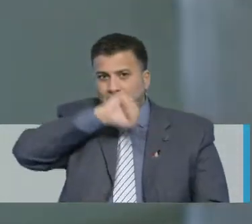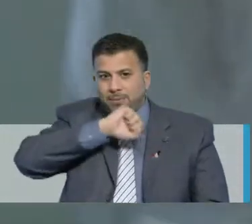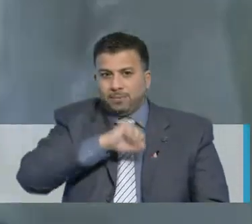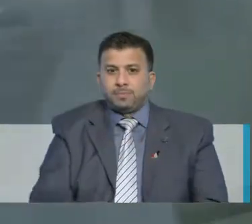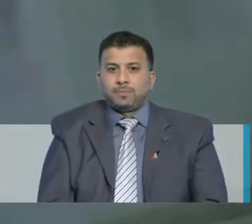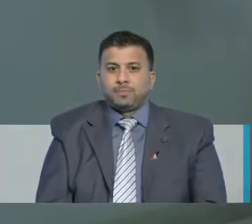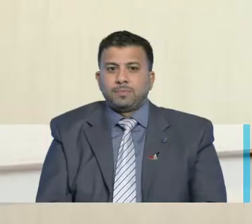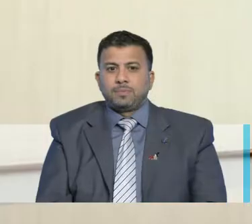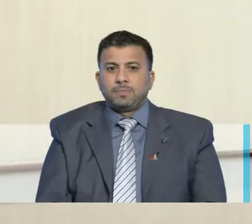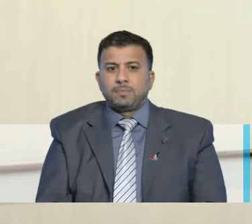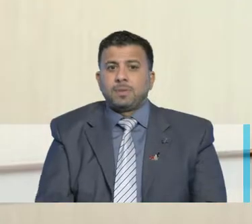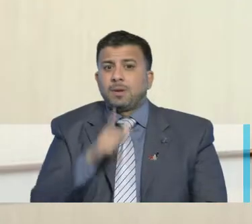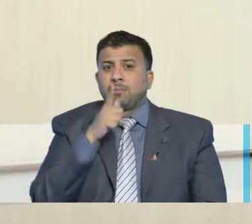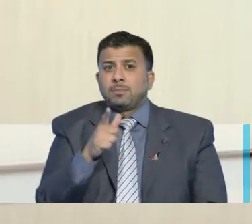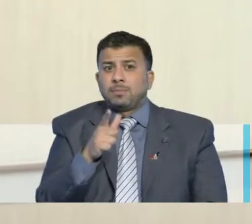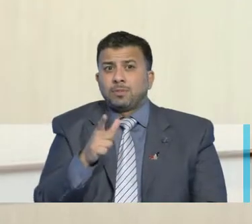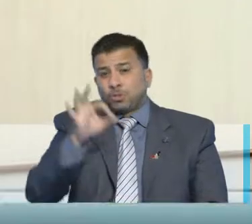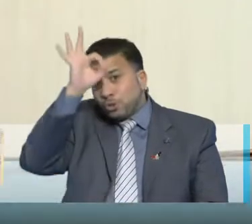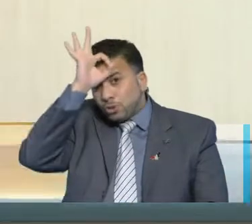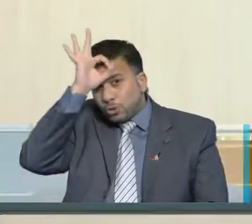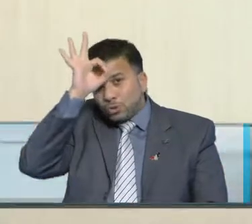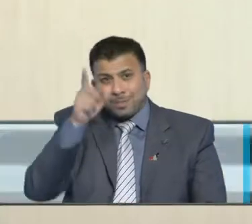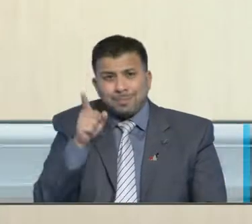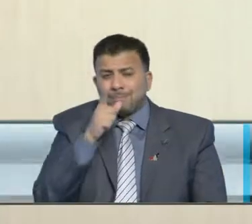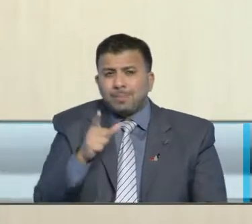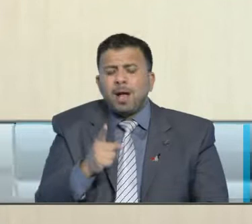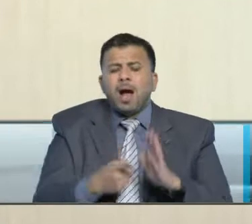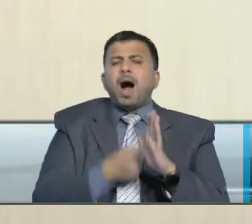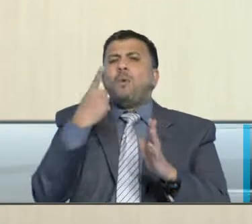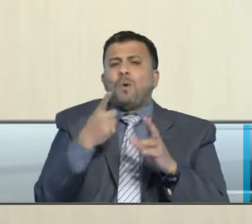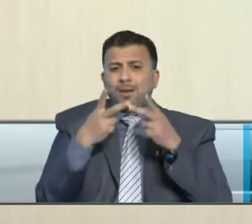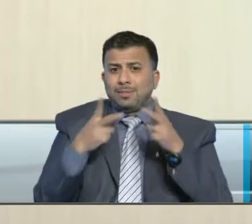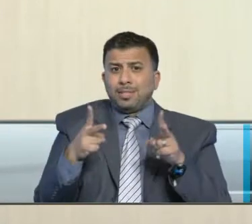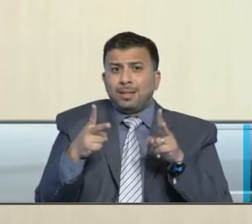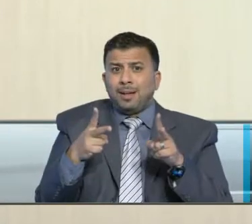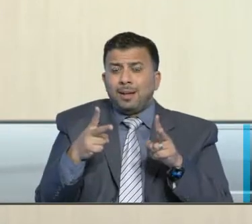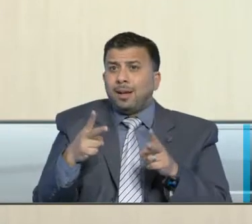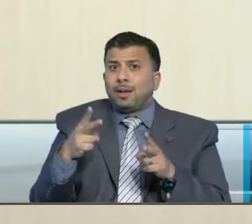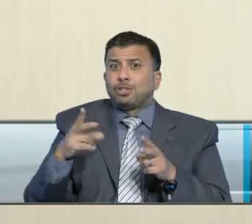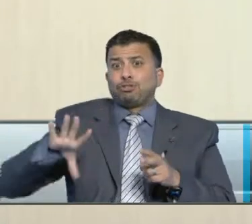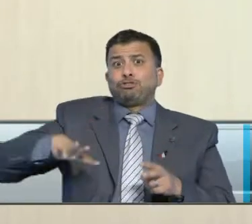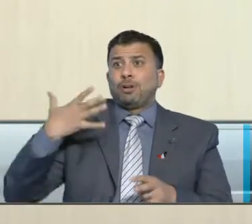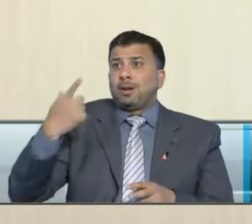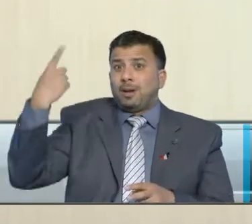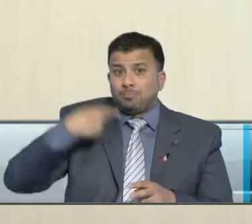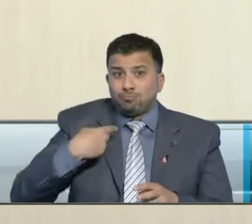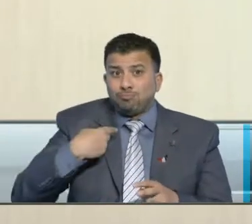حقيقة يمكن القيادة أول ما جت المكرمة السامية من سيدي صاحب السمو بدينا في عملية